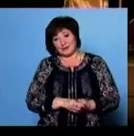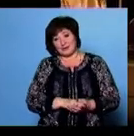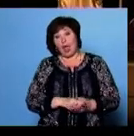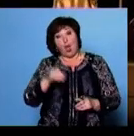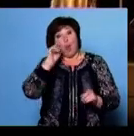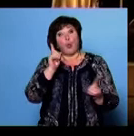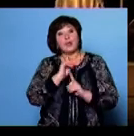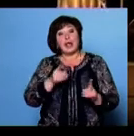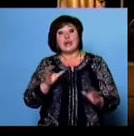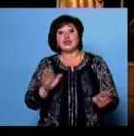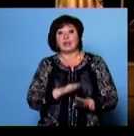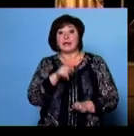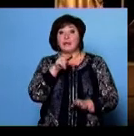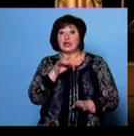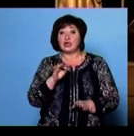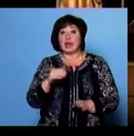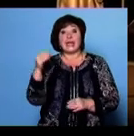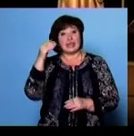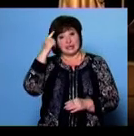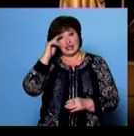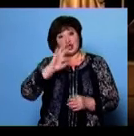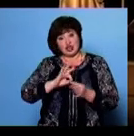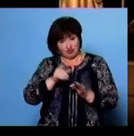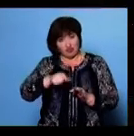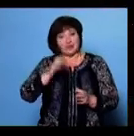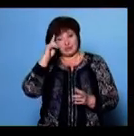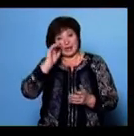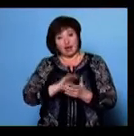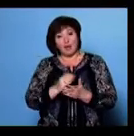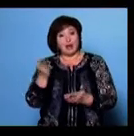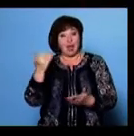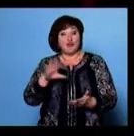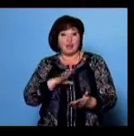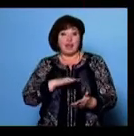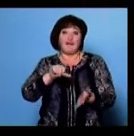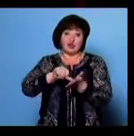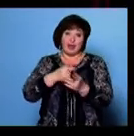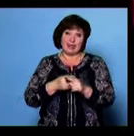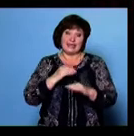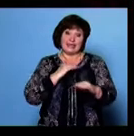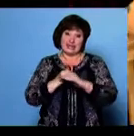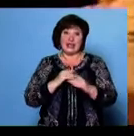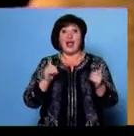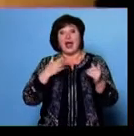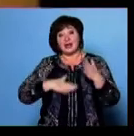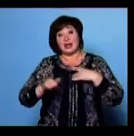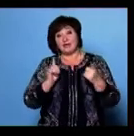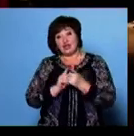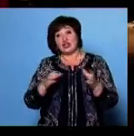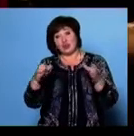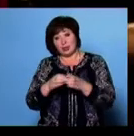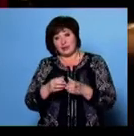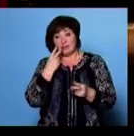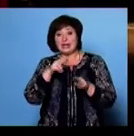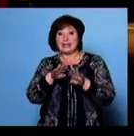Уникальная сопрано Кьяры Таиджи и живчанам знакома. Певица не раз выступала на этой сцене. Говорит, рада встрече и с коллективом театра, и со зрителем.